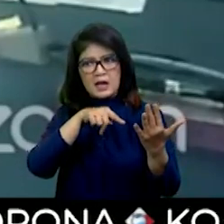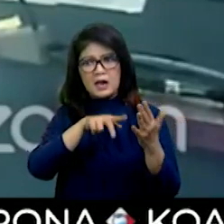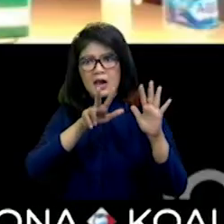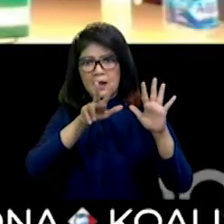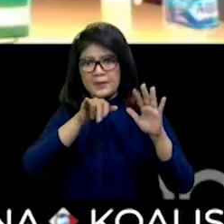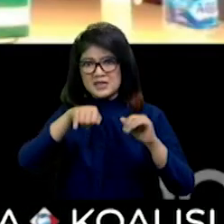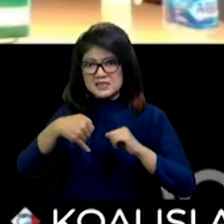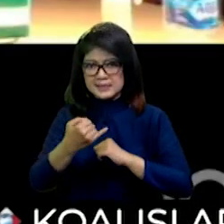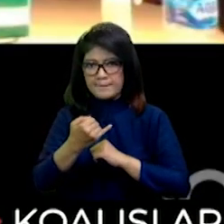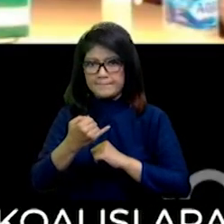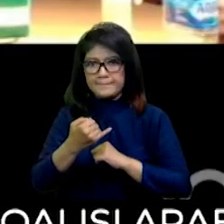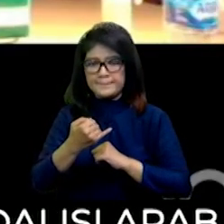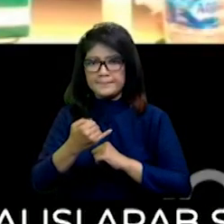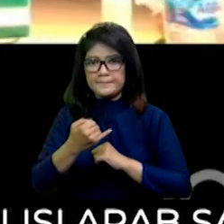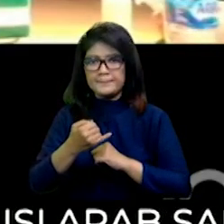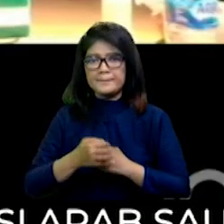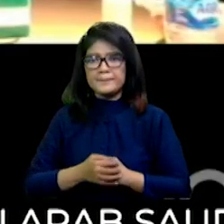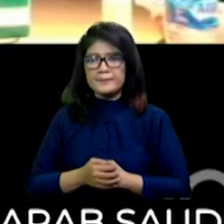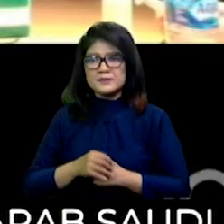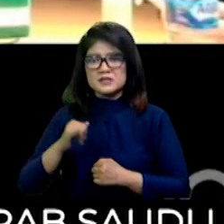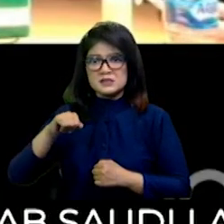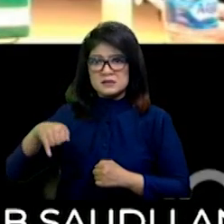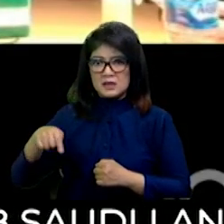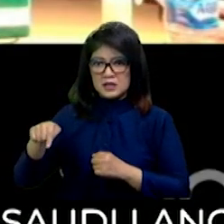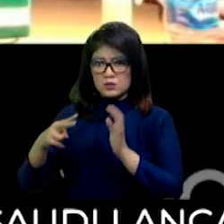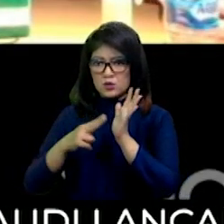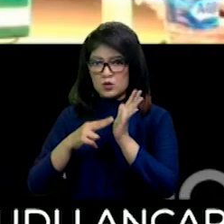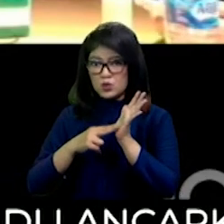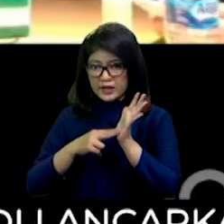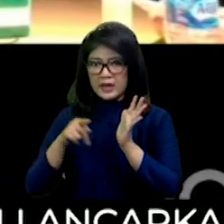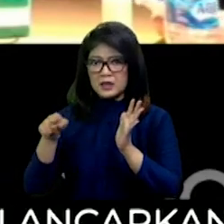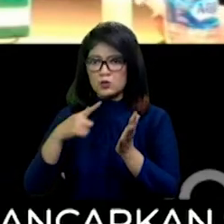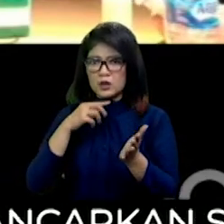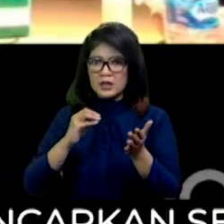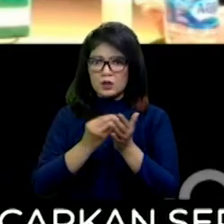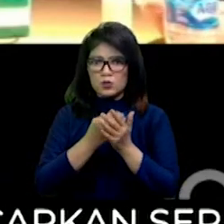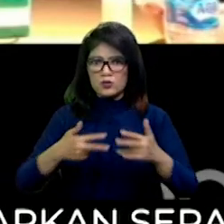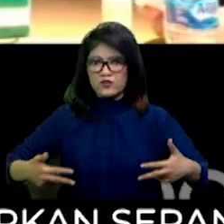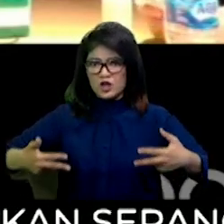Tumpa. Sementara terdakwa Nurdin Abdullah mengikuti sidang secara virtual dari gedung KPK